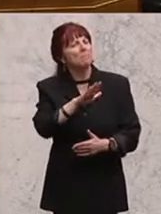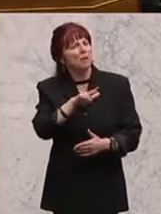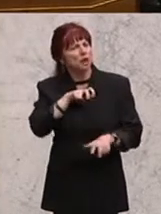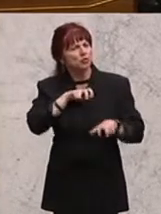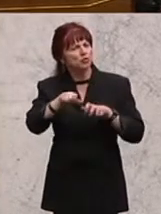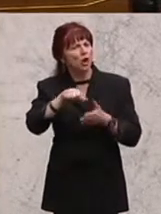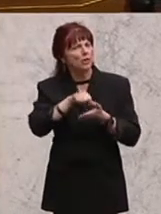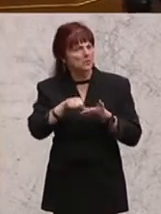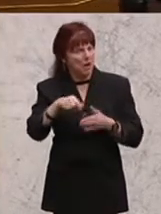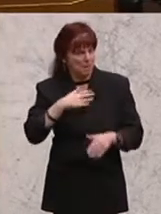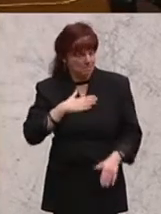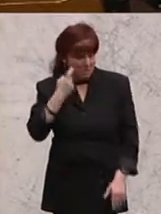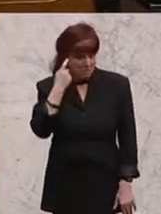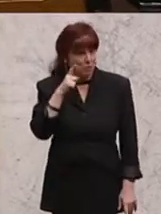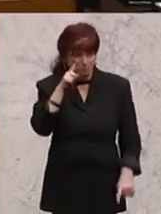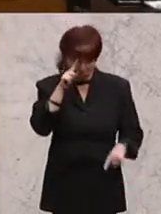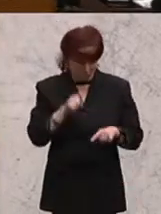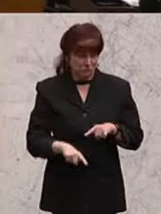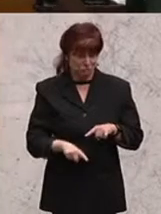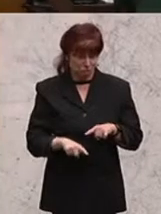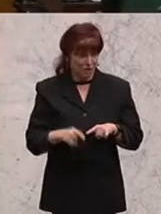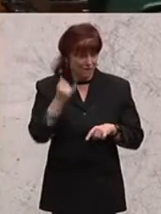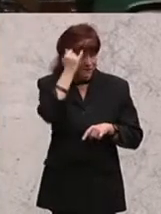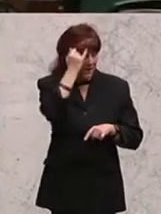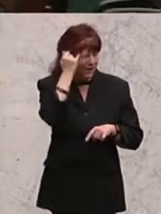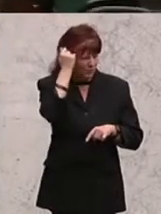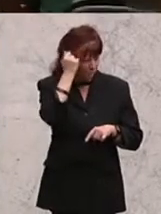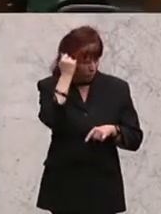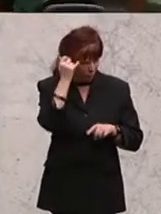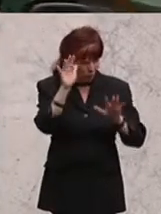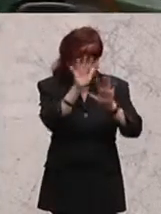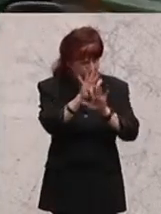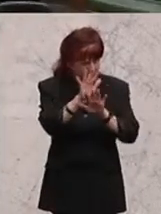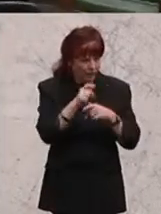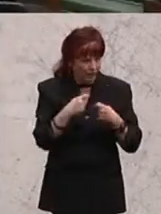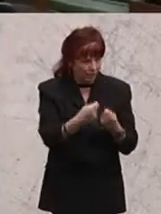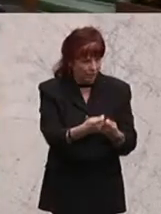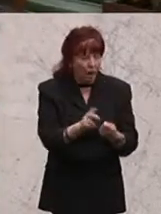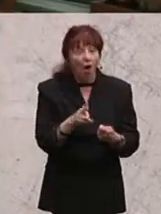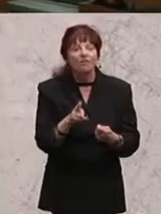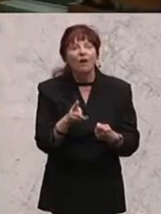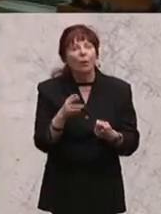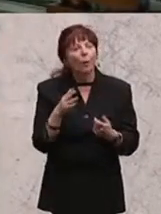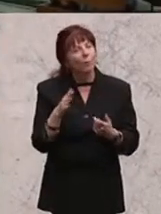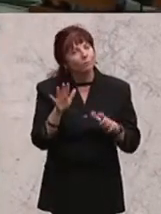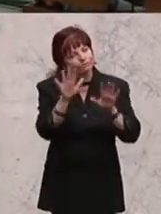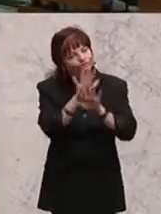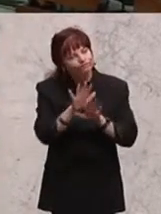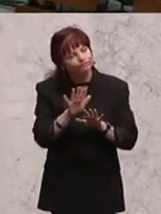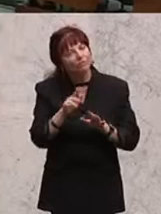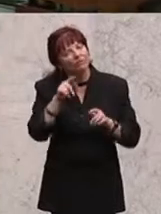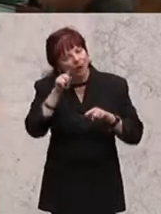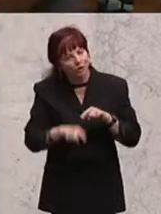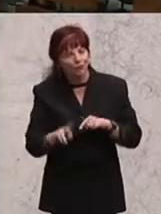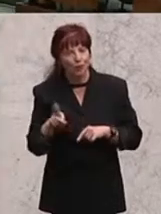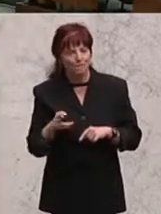das für falsch, ich halte das für irreführend und möchte auch ausführen, warum das irreführend und falsch ist. Da müssen wir in die